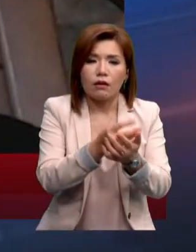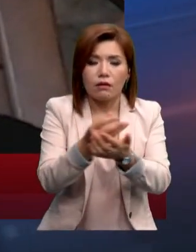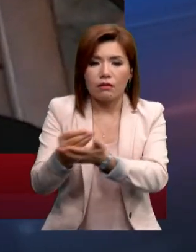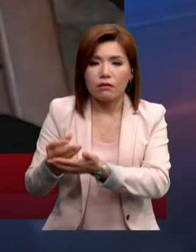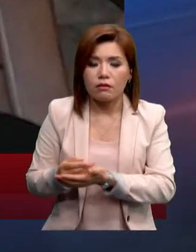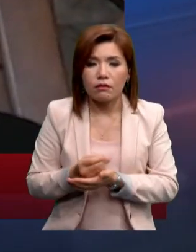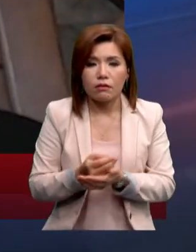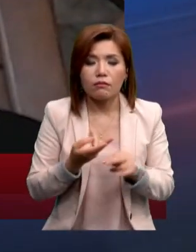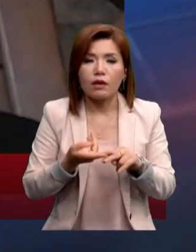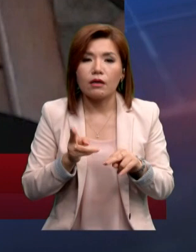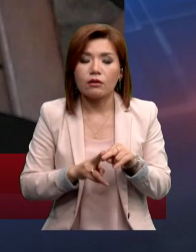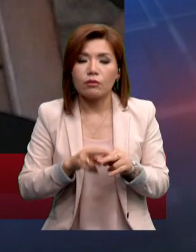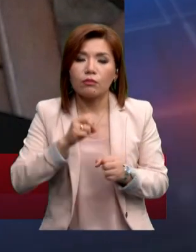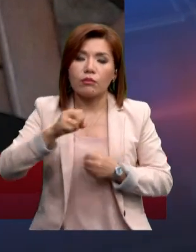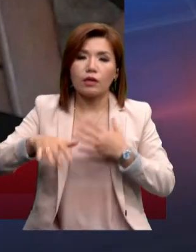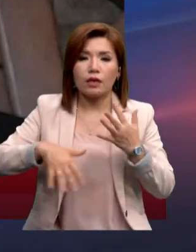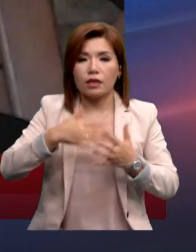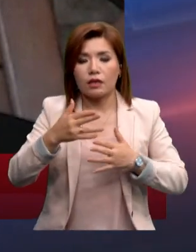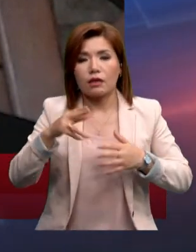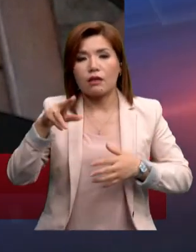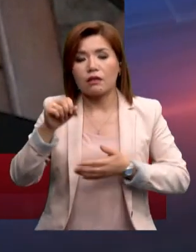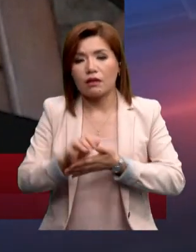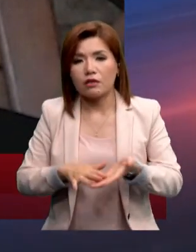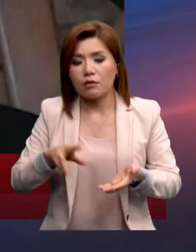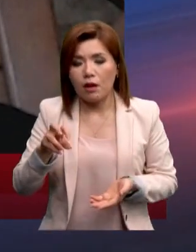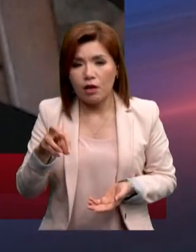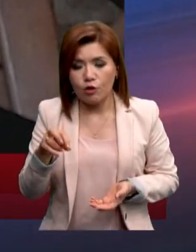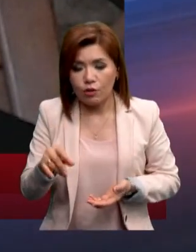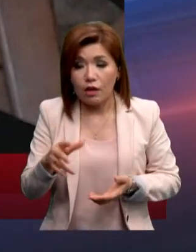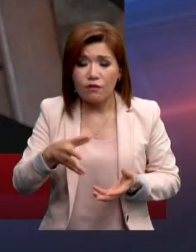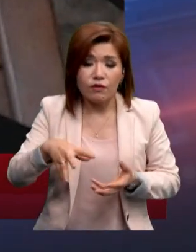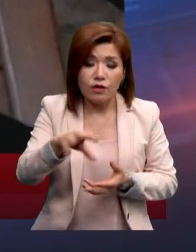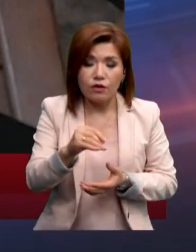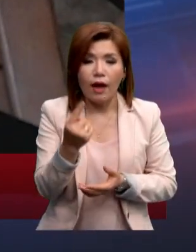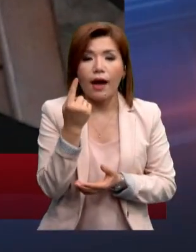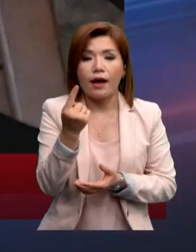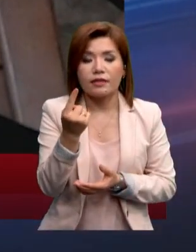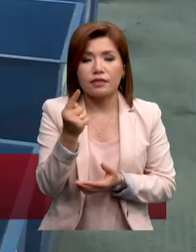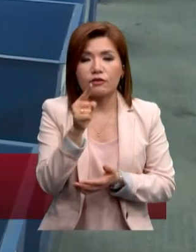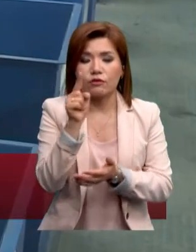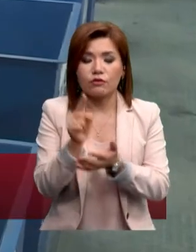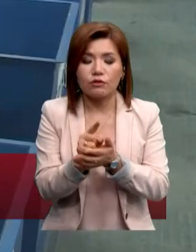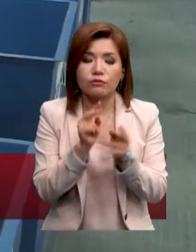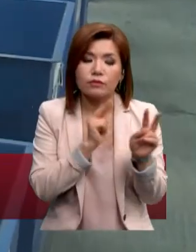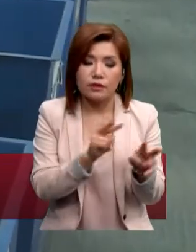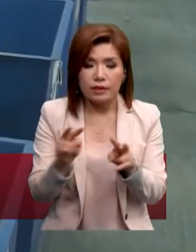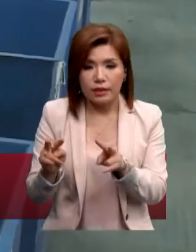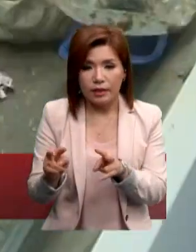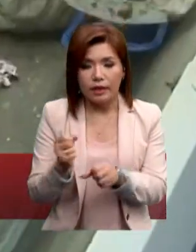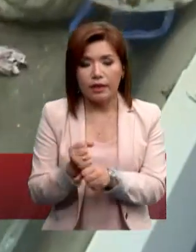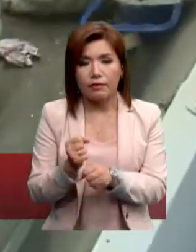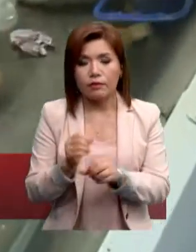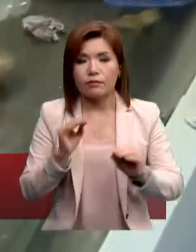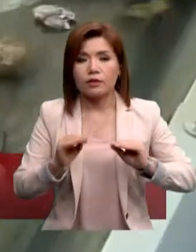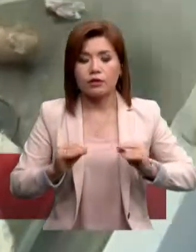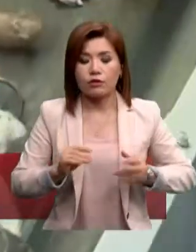переработкой и дальше полигон. А все должен один оператор следить. Тем временем бизнесмены